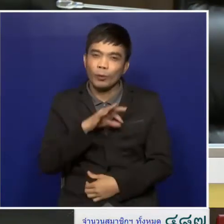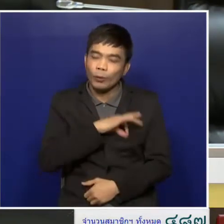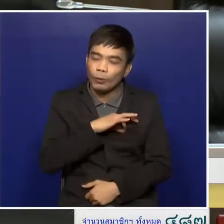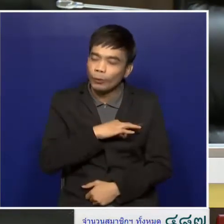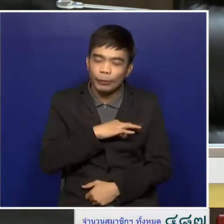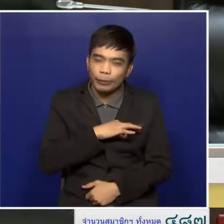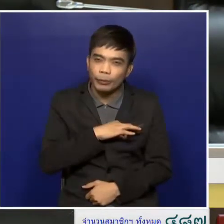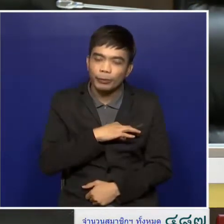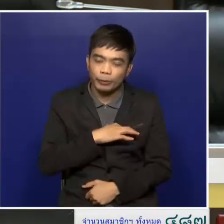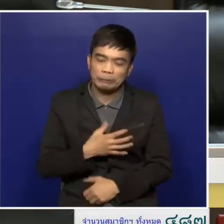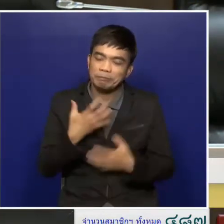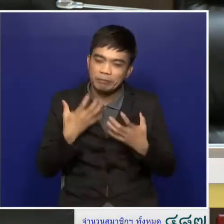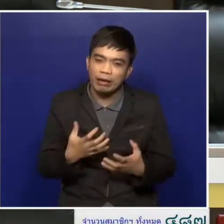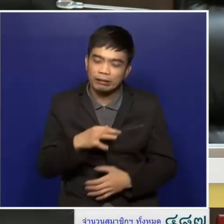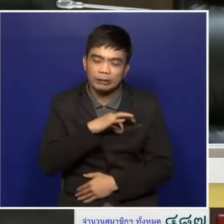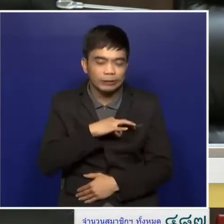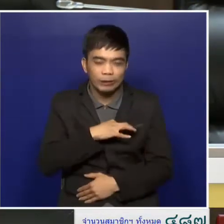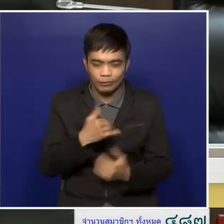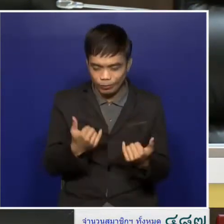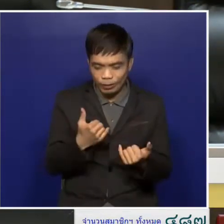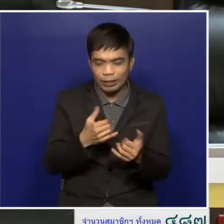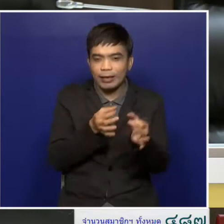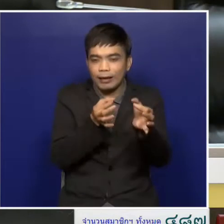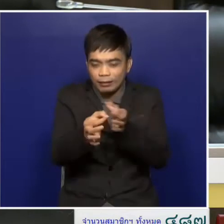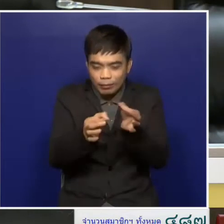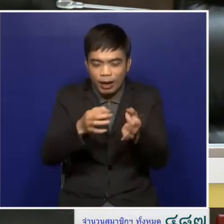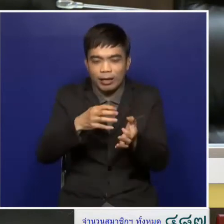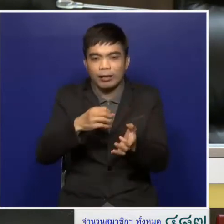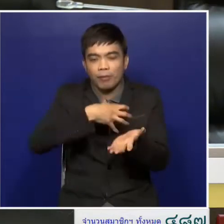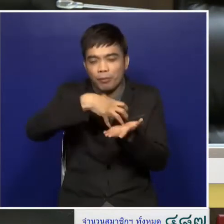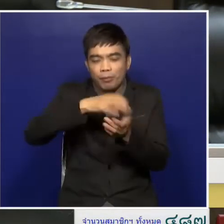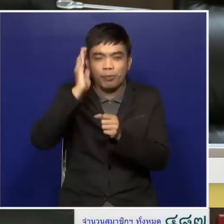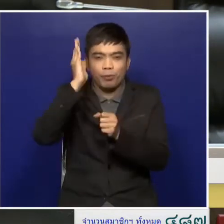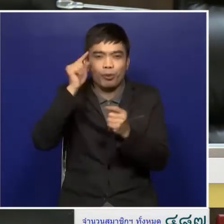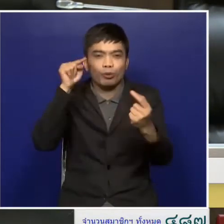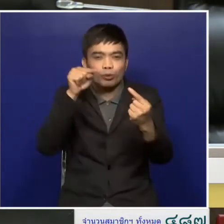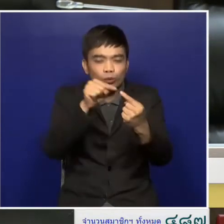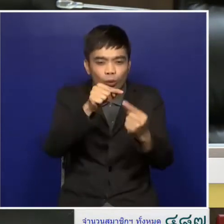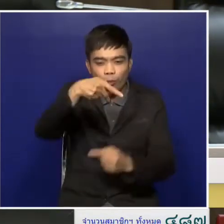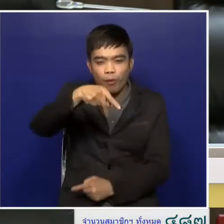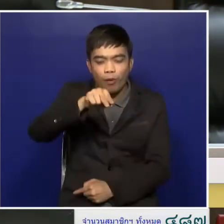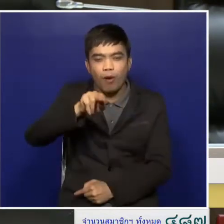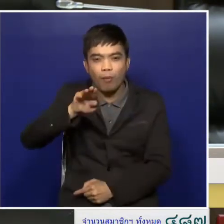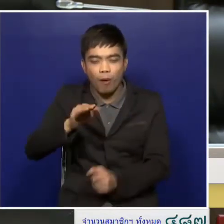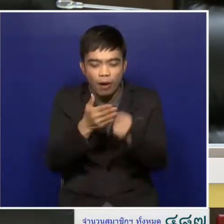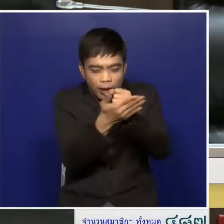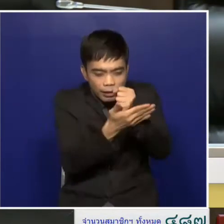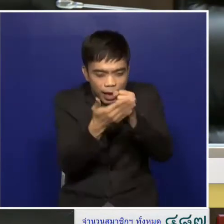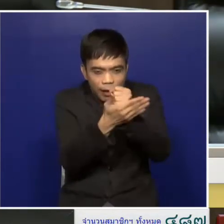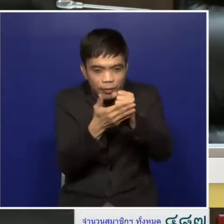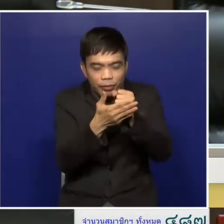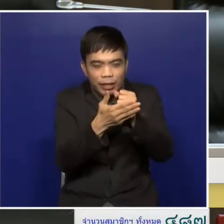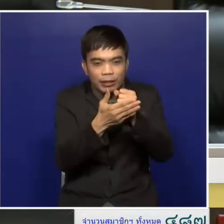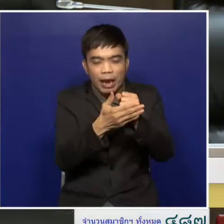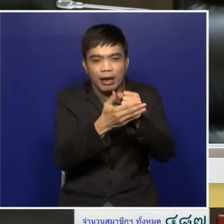สำหรับผมที่จะมาพัฒนานะคั่นหลักการเรื่องของพระราชบัญญัติยาเสพติดให้โทษฉบับที่